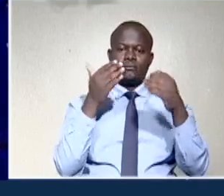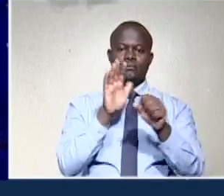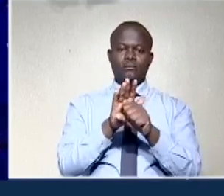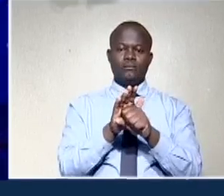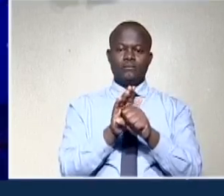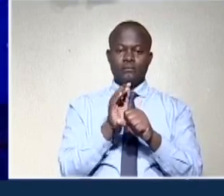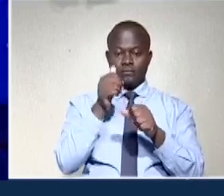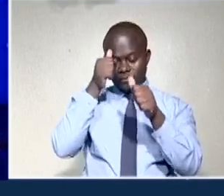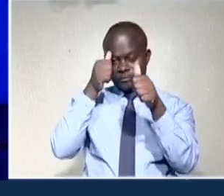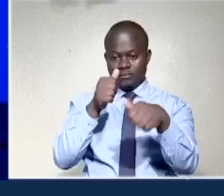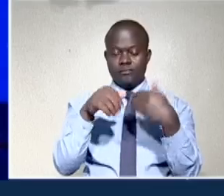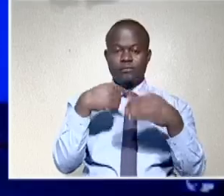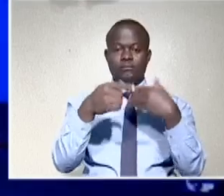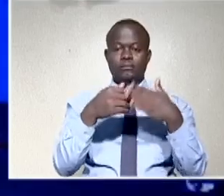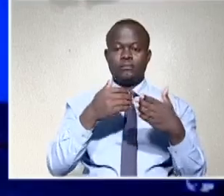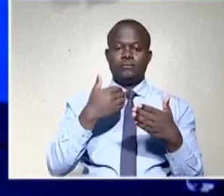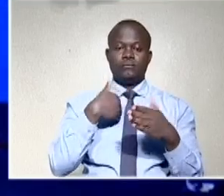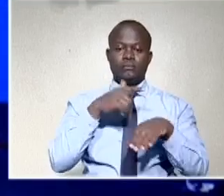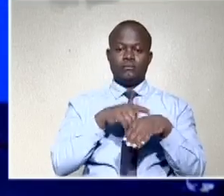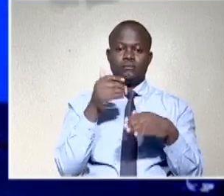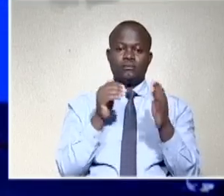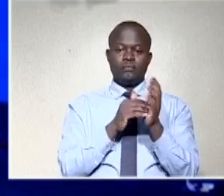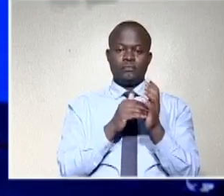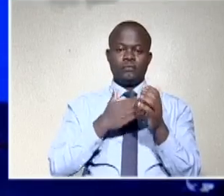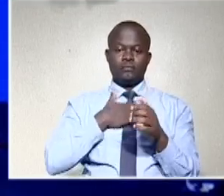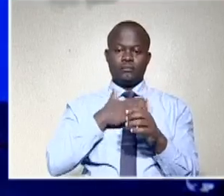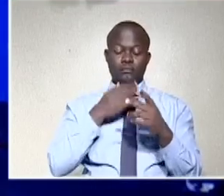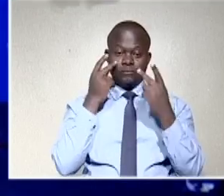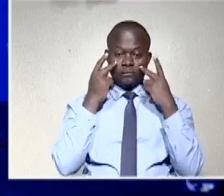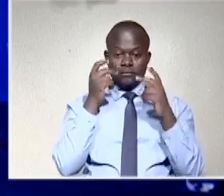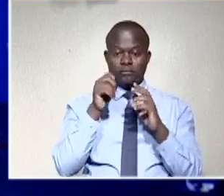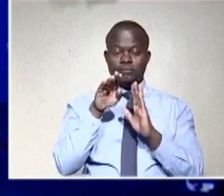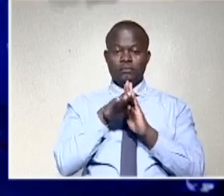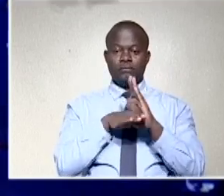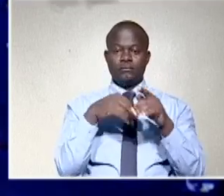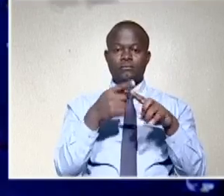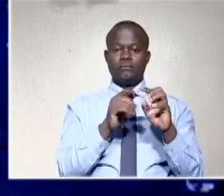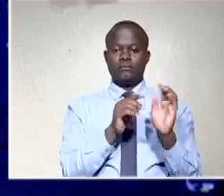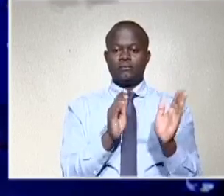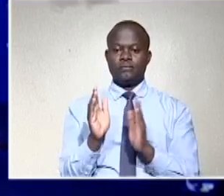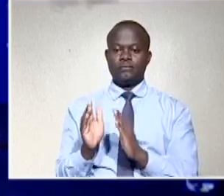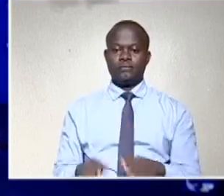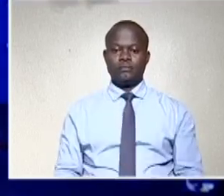kwa mwayakurikiye. Mukomeze kugira ibihe byiza munagerwa na gahunda zitandukanye televiziyo y'u Rwanda yabateguriye.